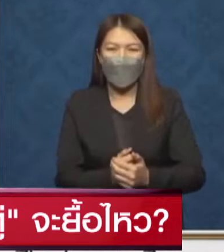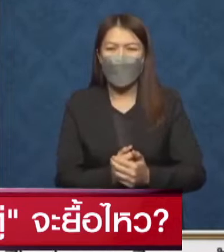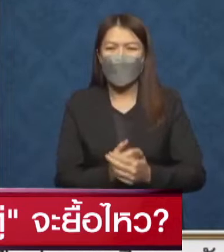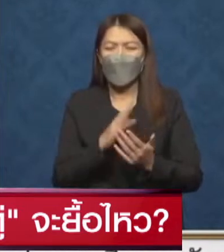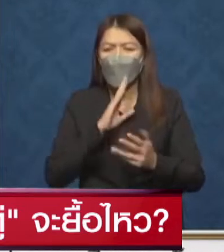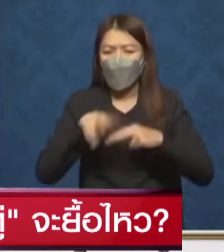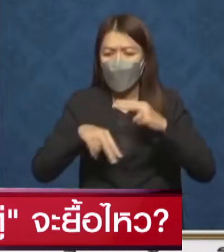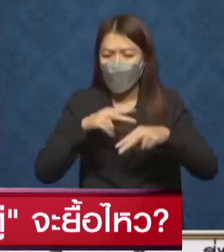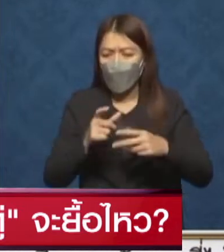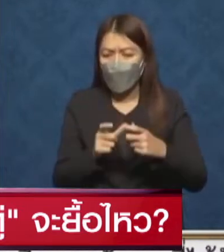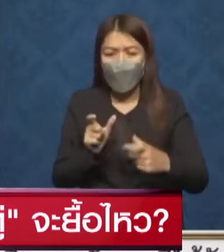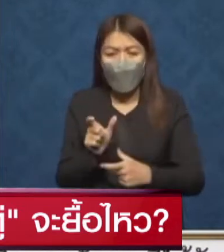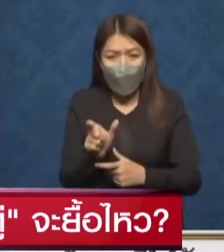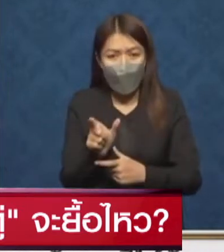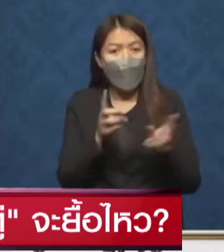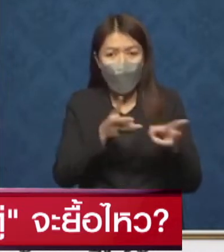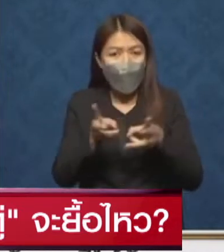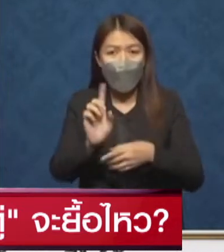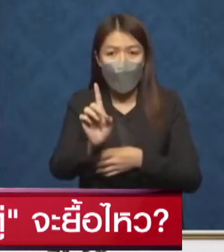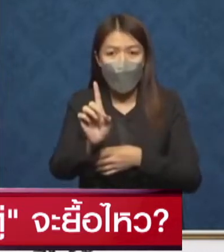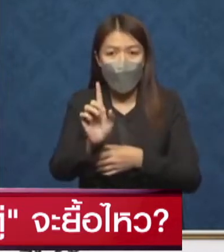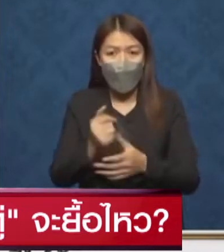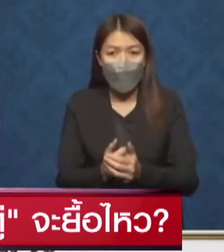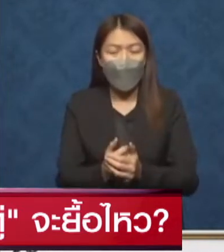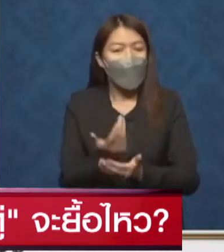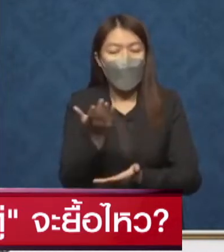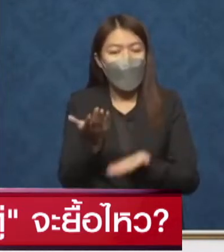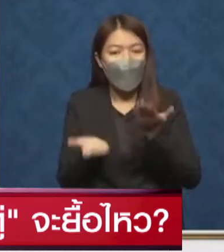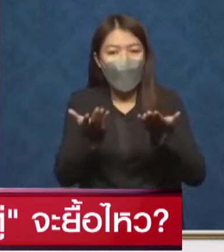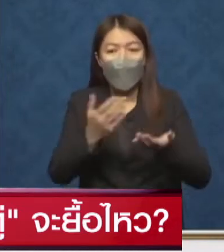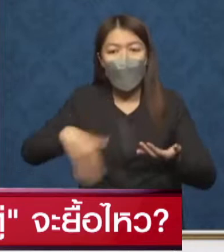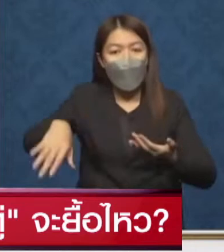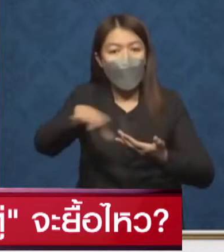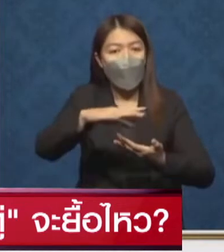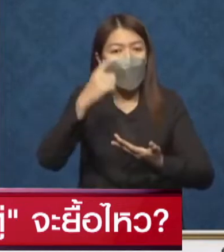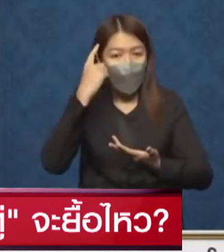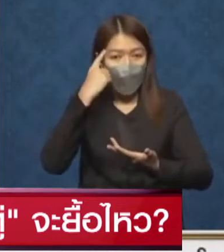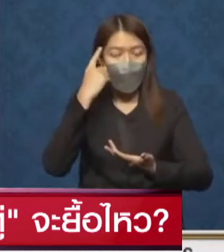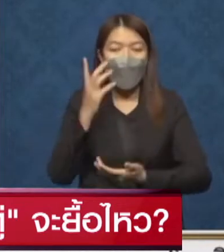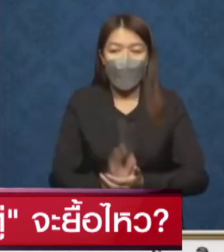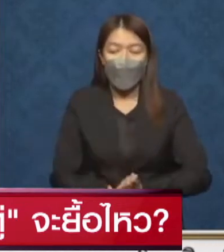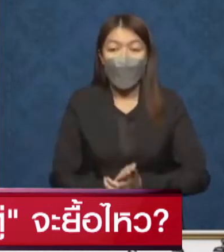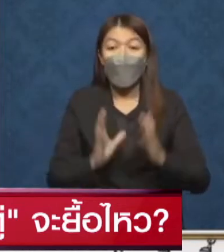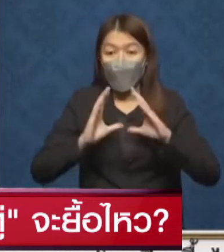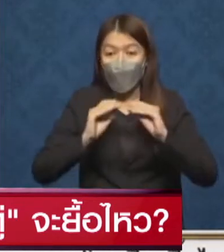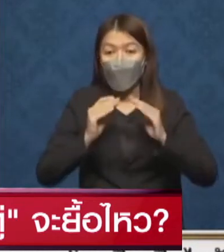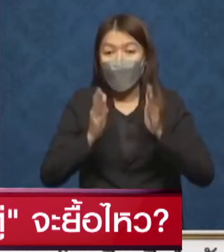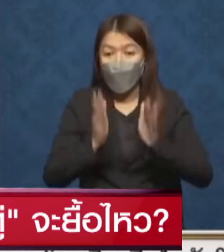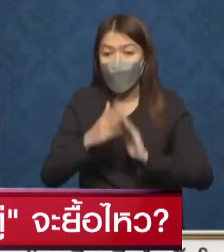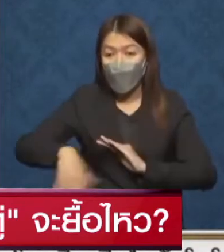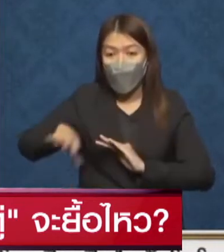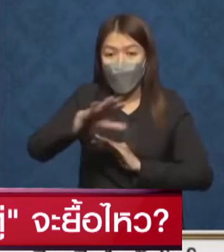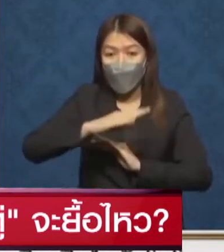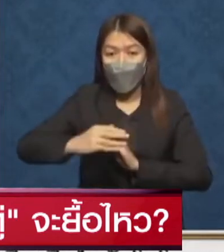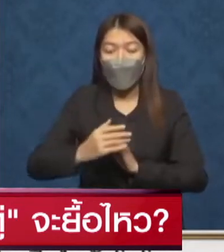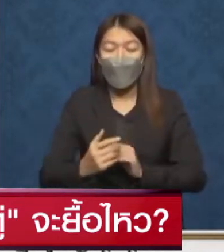จำปีงบประมาณ65เสร็จสิ้นแล้วแล้วอยู่ๆนะครับนายพิเชษเชื้อเมืองพานสสเชียงรายพรรคเพื่อไทยก็ลุกขึ้นบอ